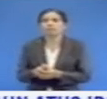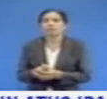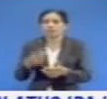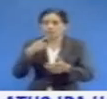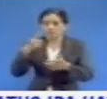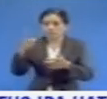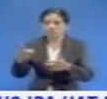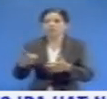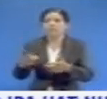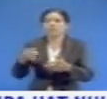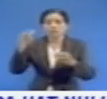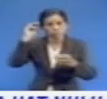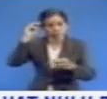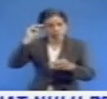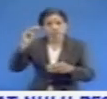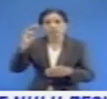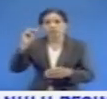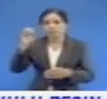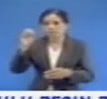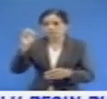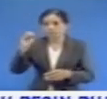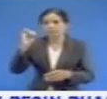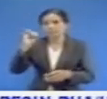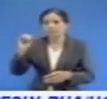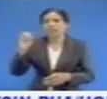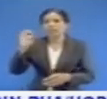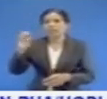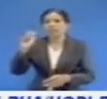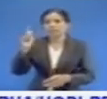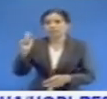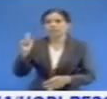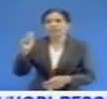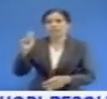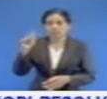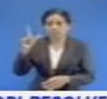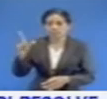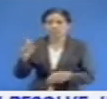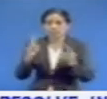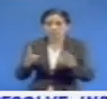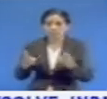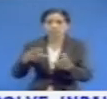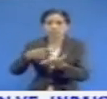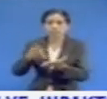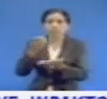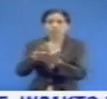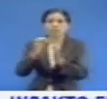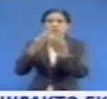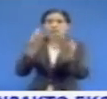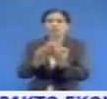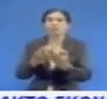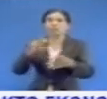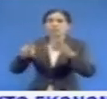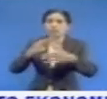ministero administrasaun estatal no ministero solidariedade social no inclusão ato acelera prosesu pagamentu no ne komunidade